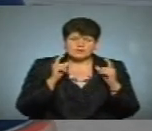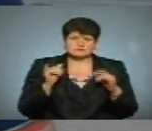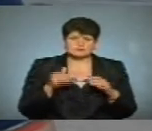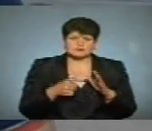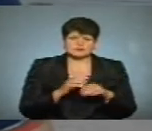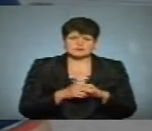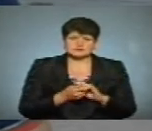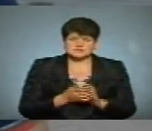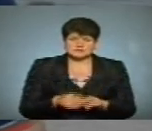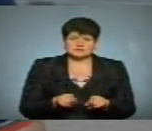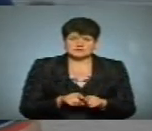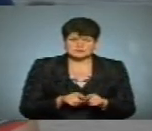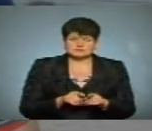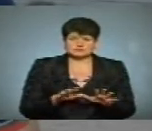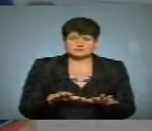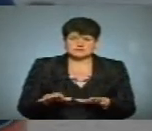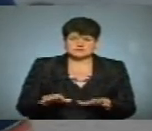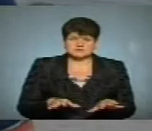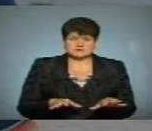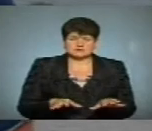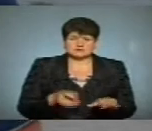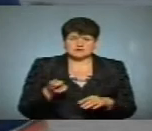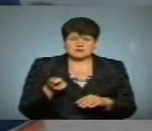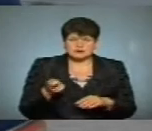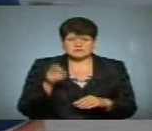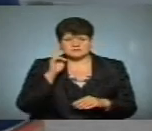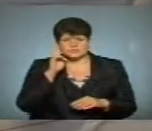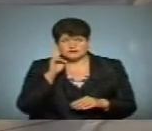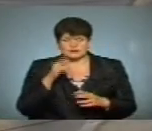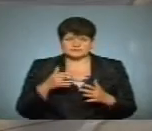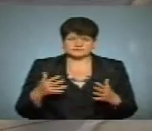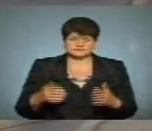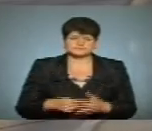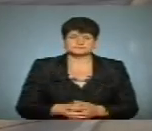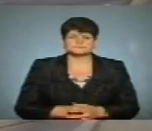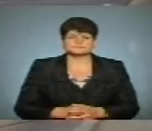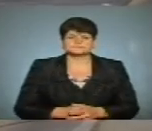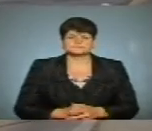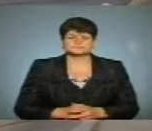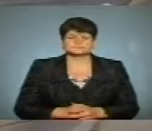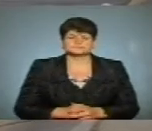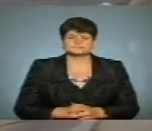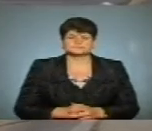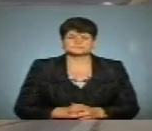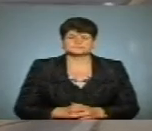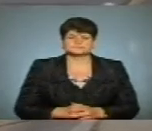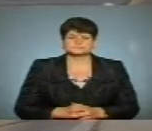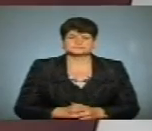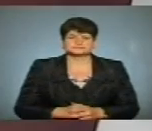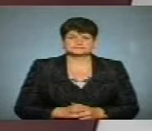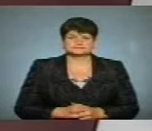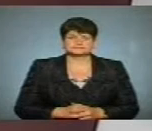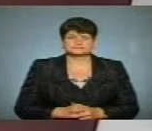антисептики також в місцях, там, на касах, в туалетах і так далі. Світлана Лазорик, Андрій Прокопів. Новини на Суспільному.